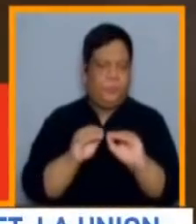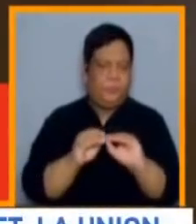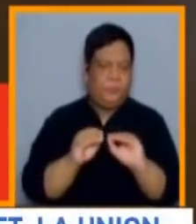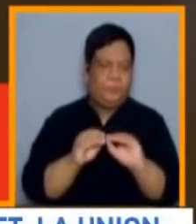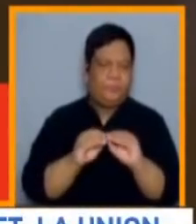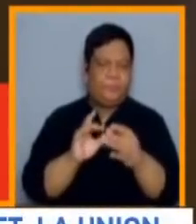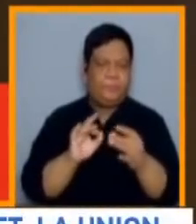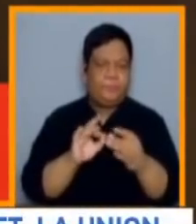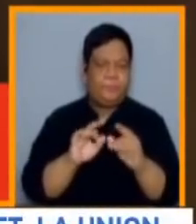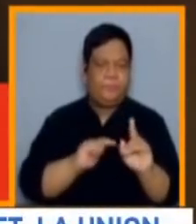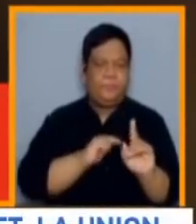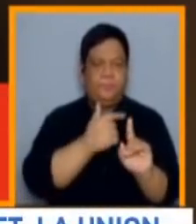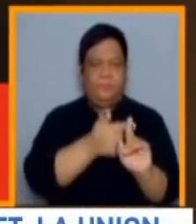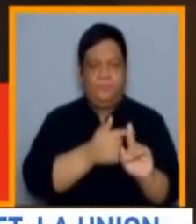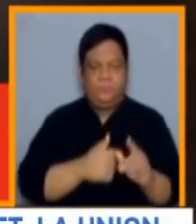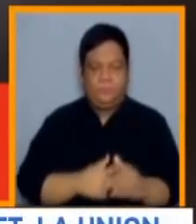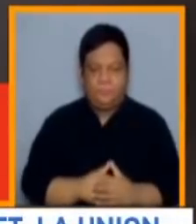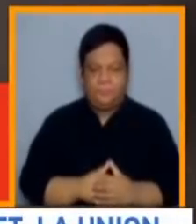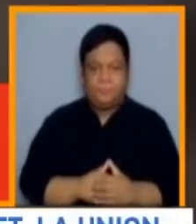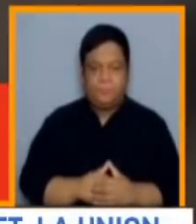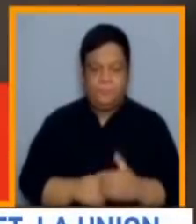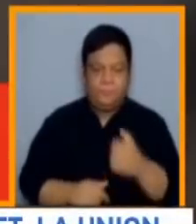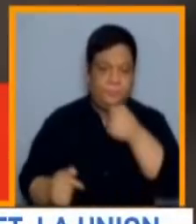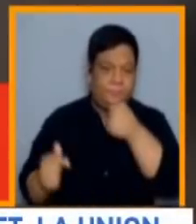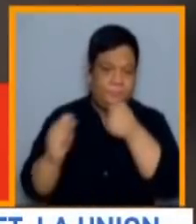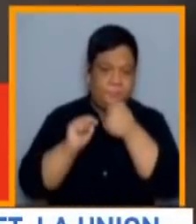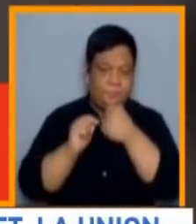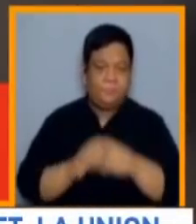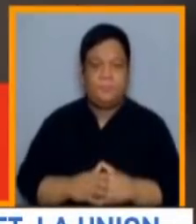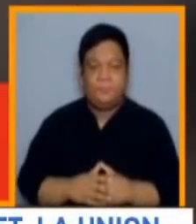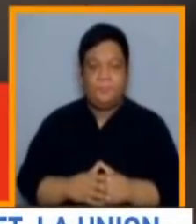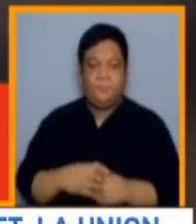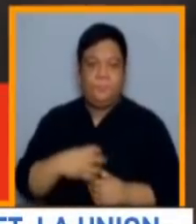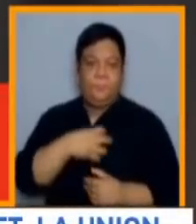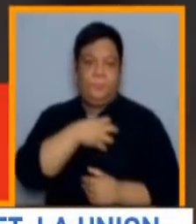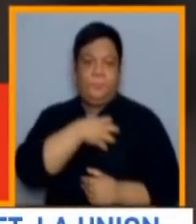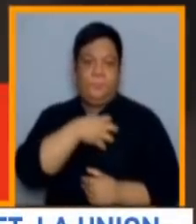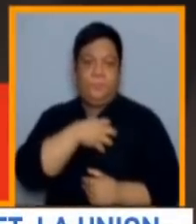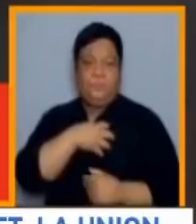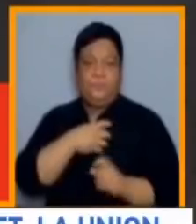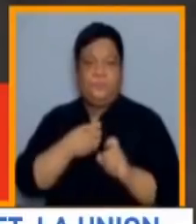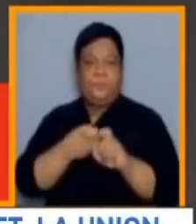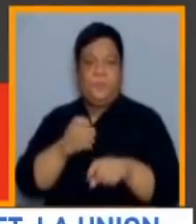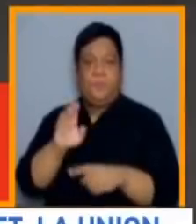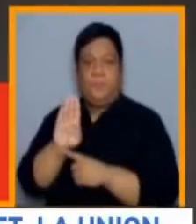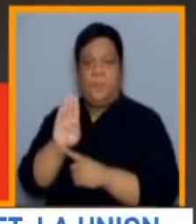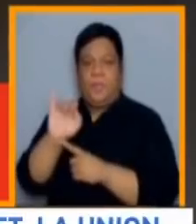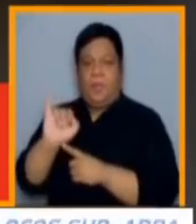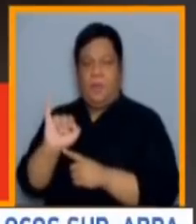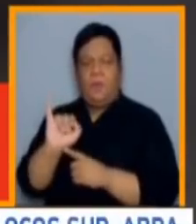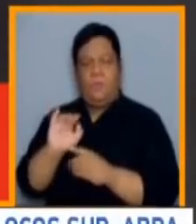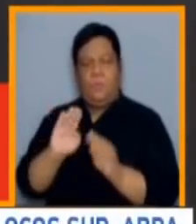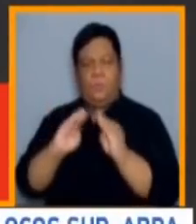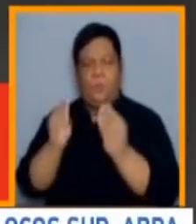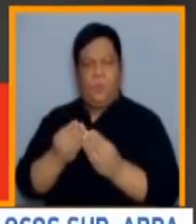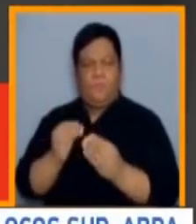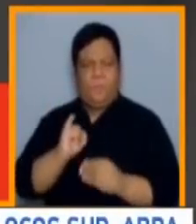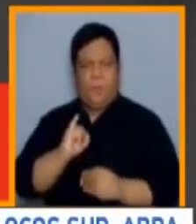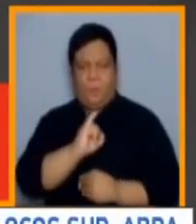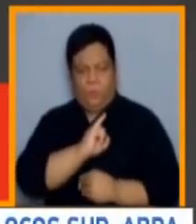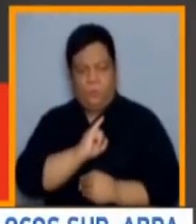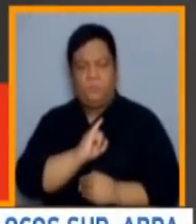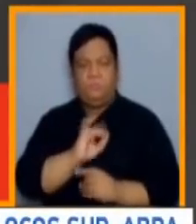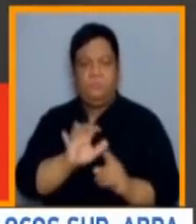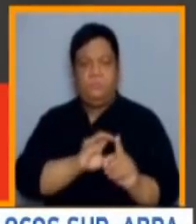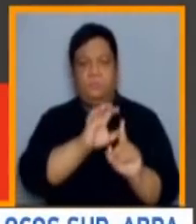Sa operasyon na ikinasa ng mga operatiba ng Bureau of Immigration Intelligence Division 10, nadakip ang isang US citizen